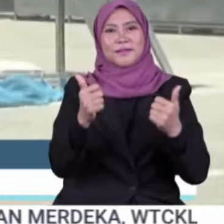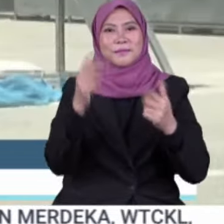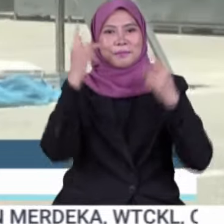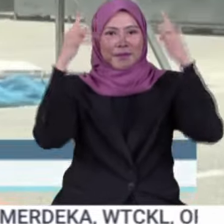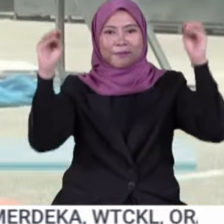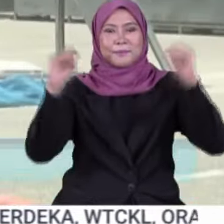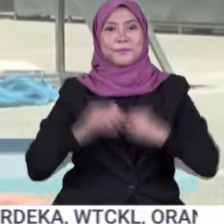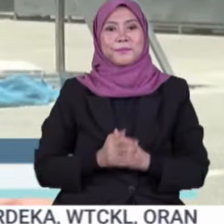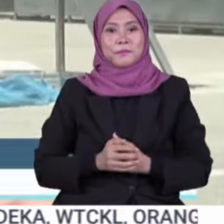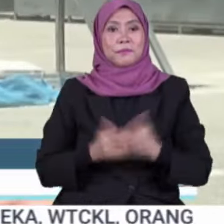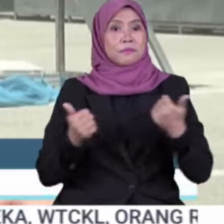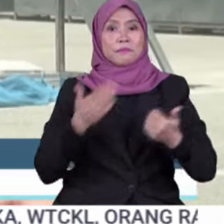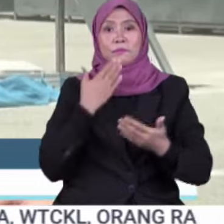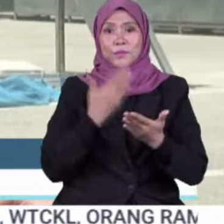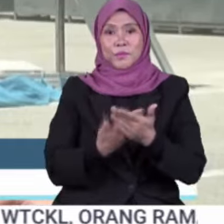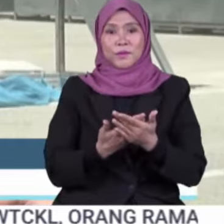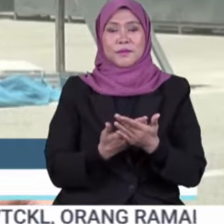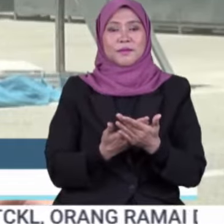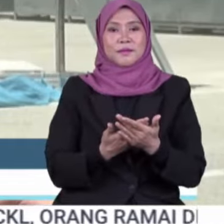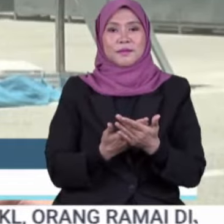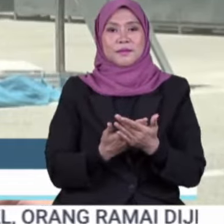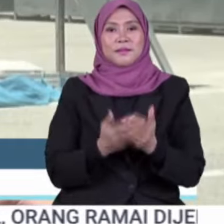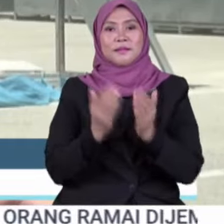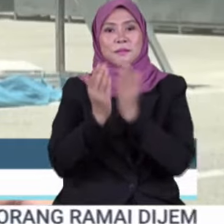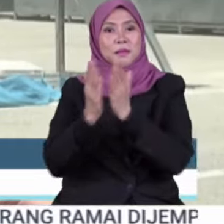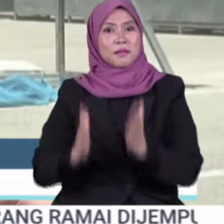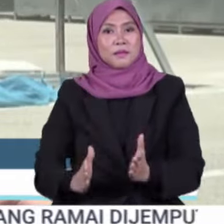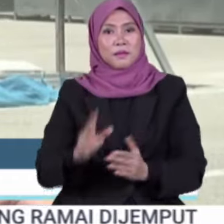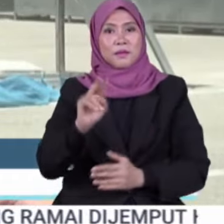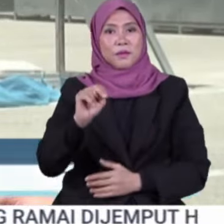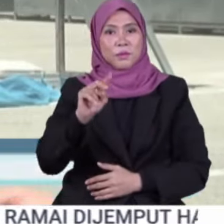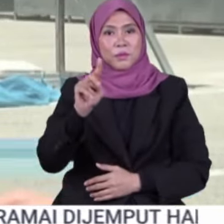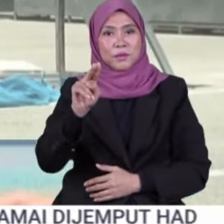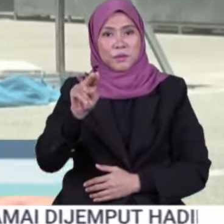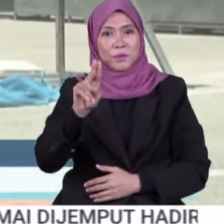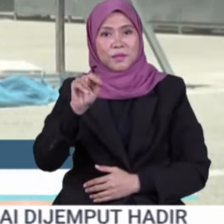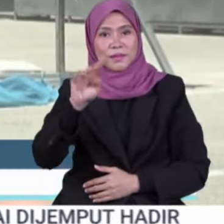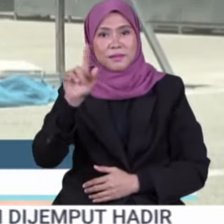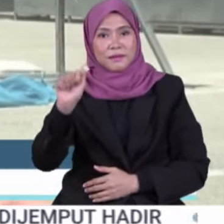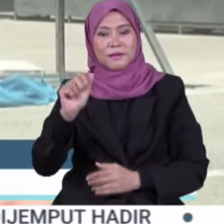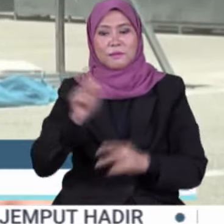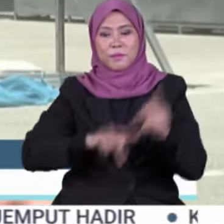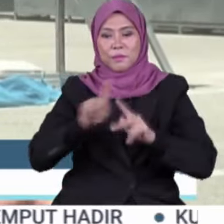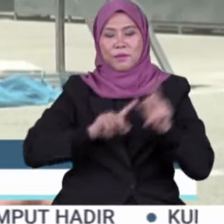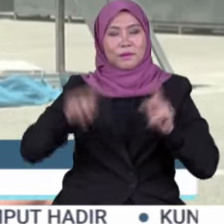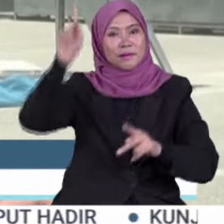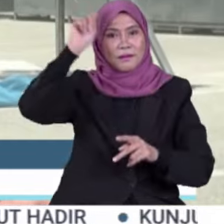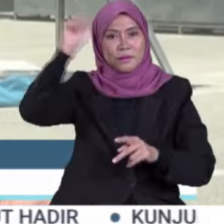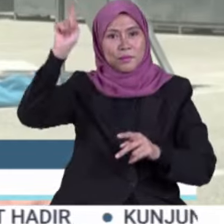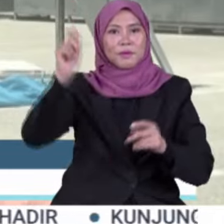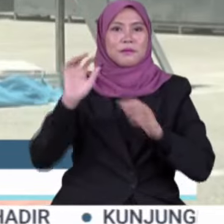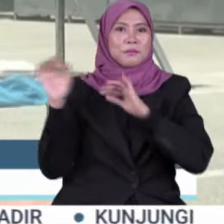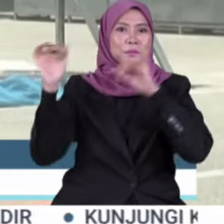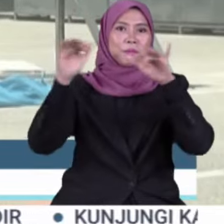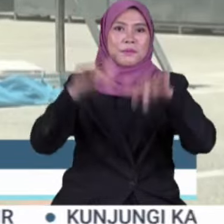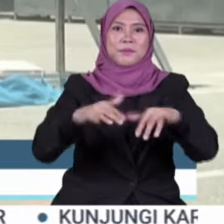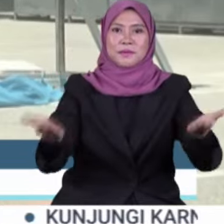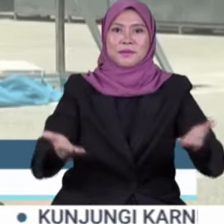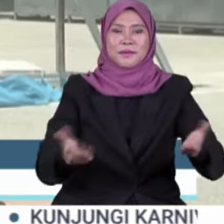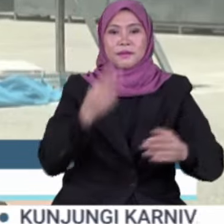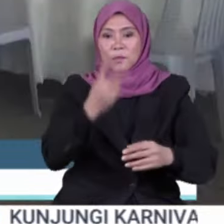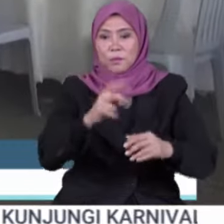baguslah sebab bukan saja untuk pelajar-pelajar UNISA, malah semua penduduk-penduduk Terengganu pun boleh hadirkan diri sekali sebab tengok ni